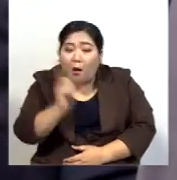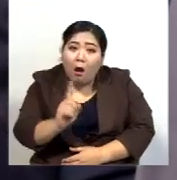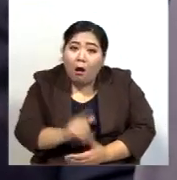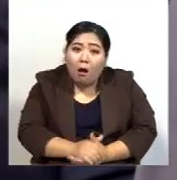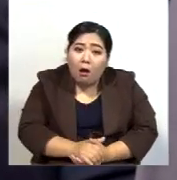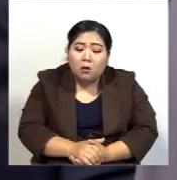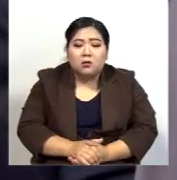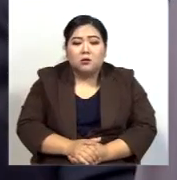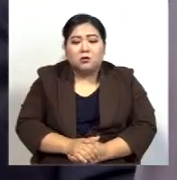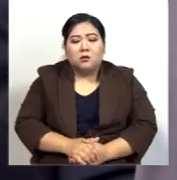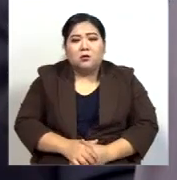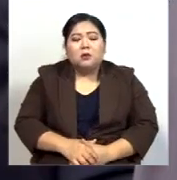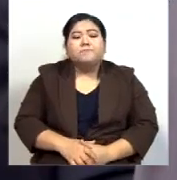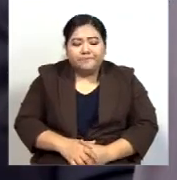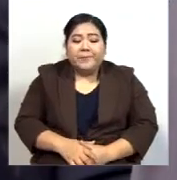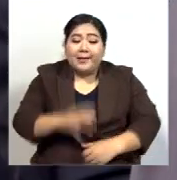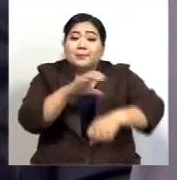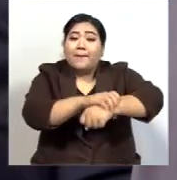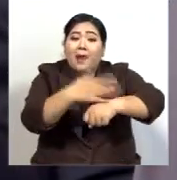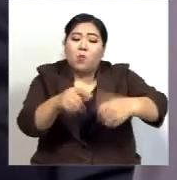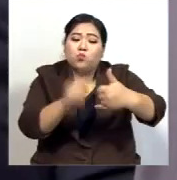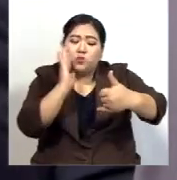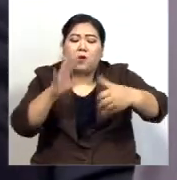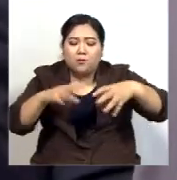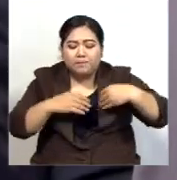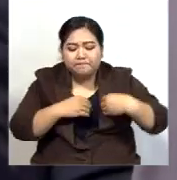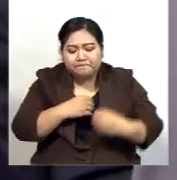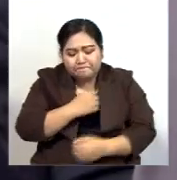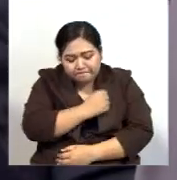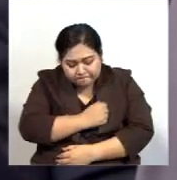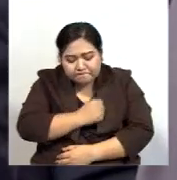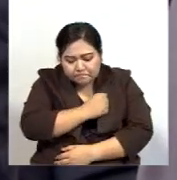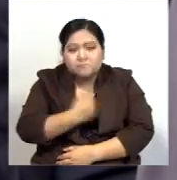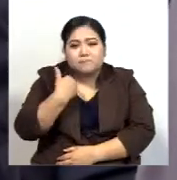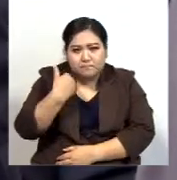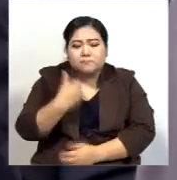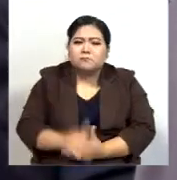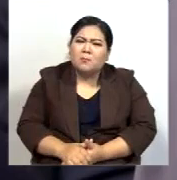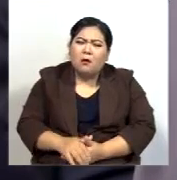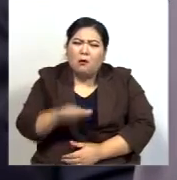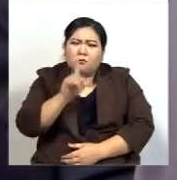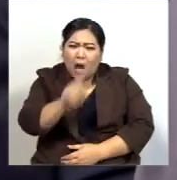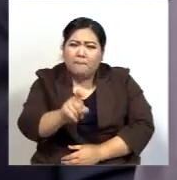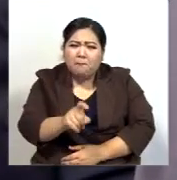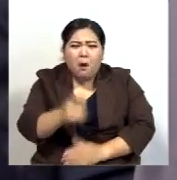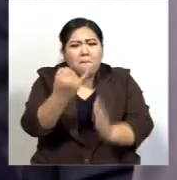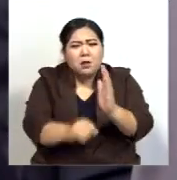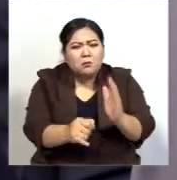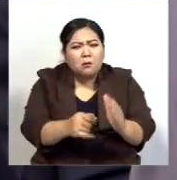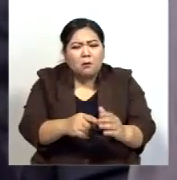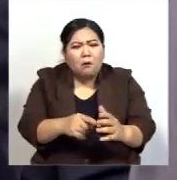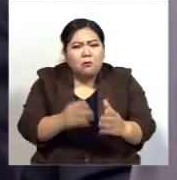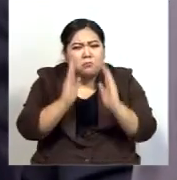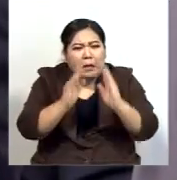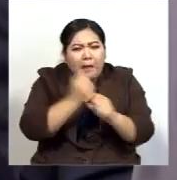เบื้องต้นเขาก็รู้สึกสำนึกผิดนะครับ ท่านพอที่จะเปิดเผยแรงจูงใจของผู้ต้องหาได้ไหมครับ พรุ่งนี้ดีกว่านะครับ